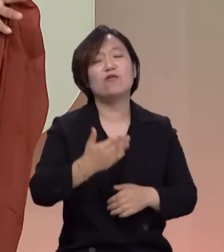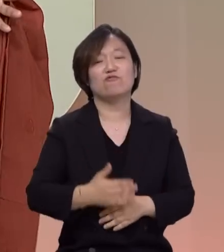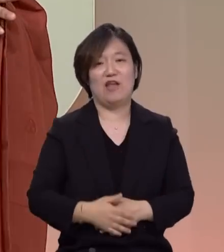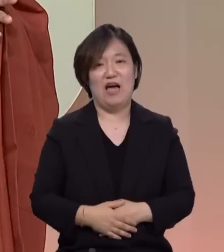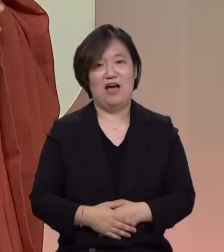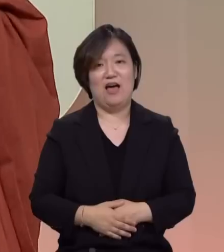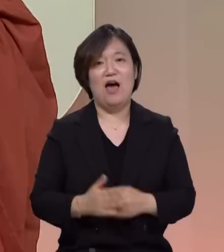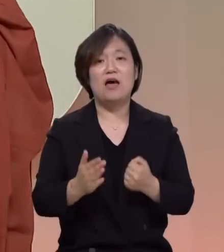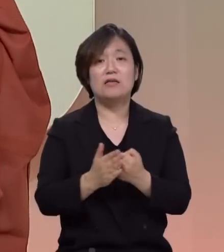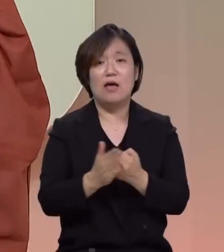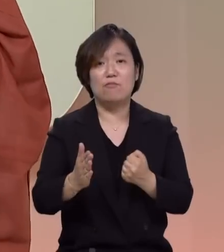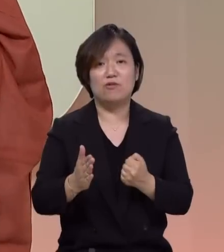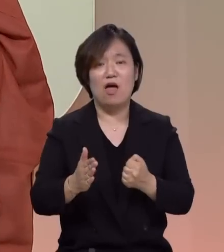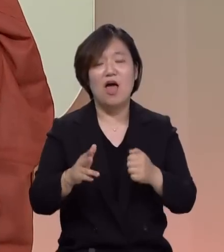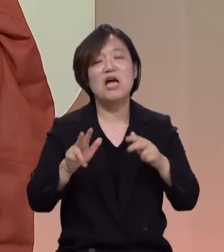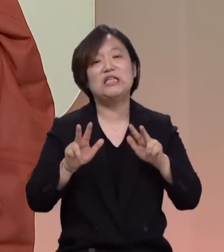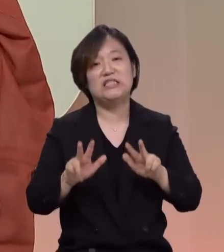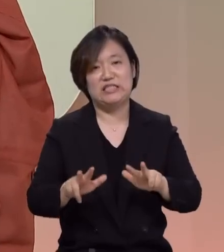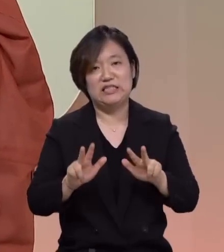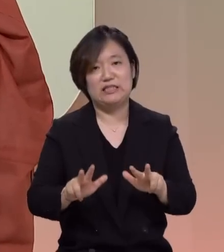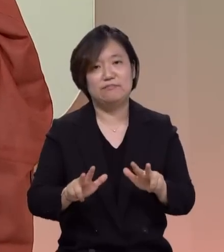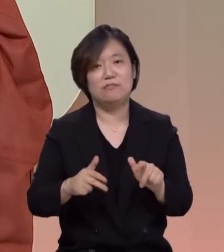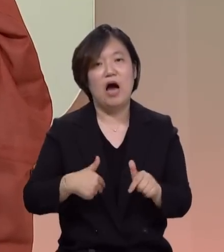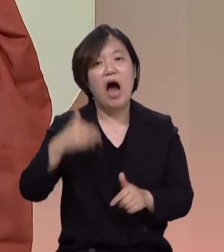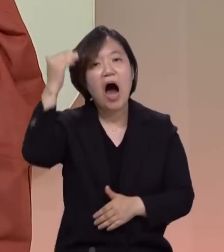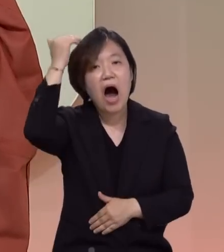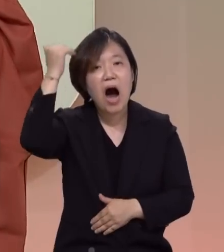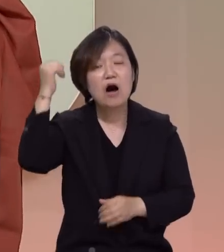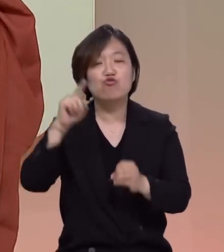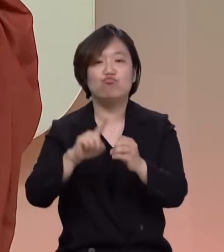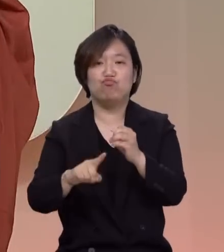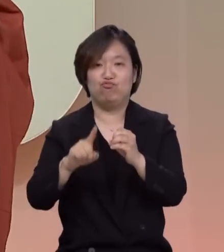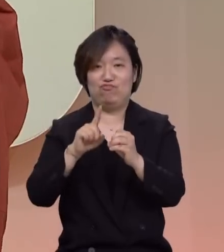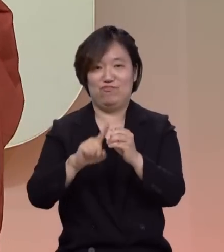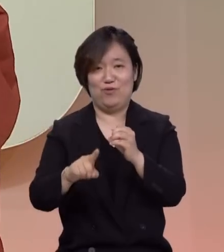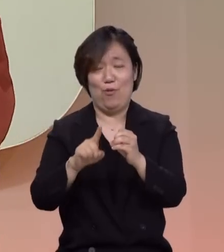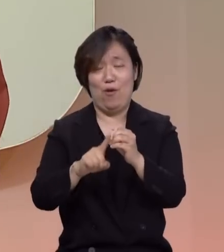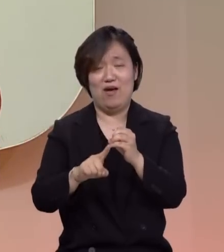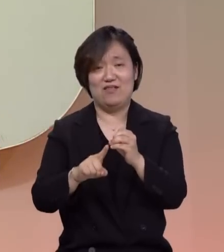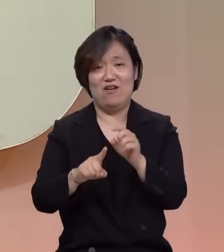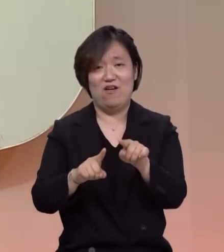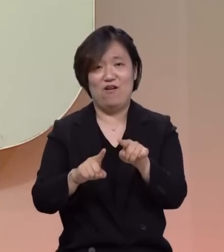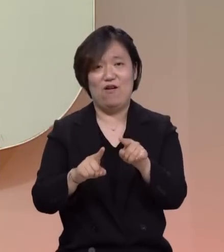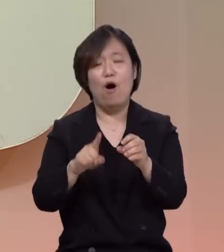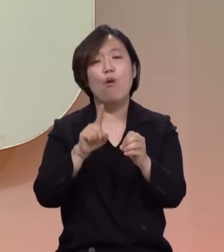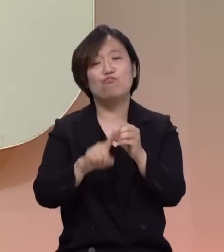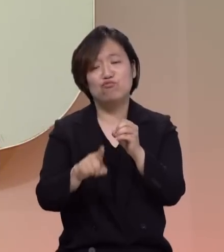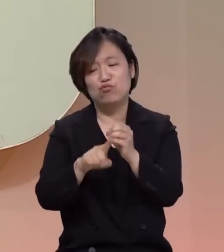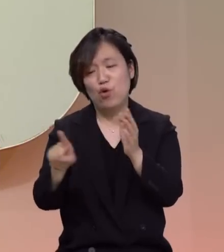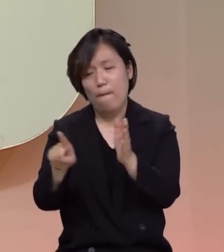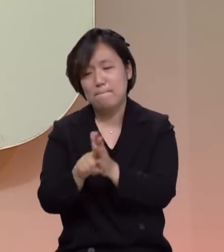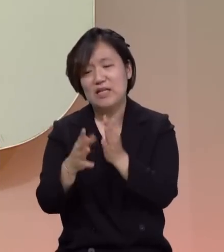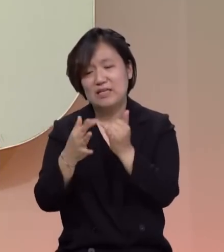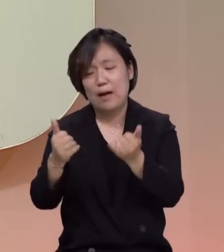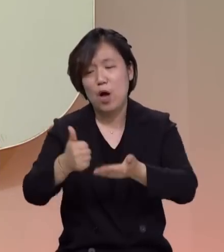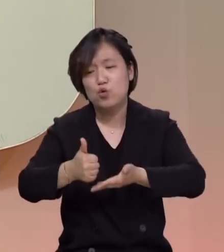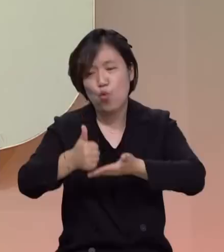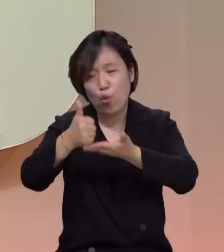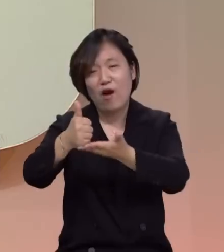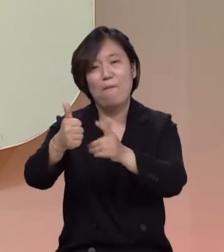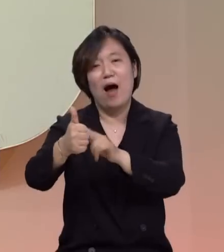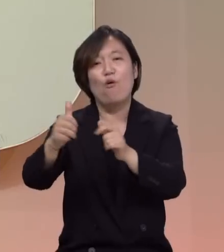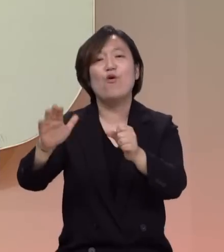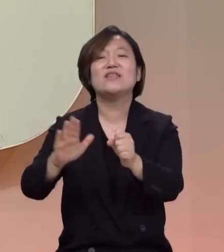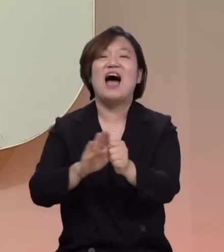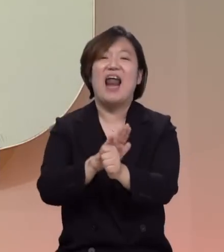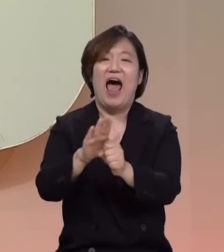지금은 이렇게 한국불교에서도 많은 불자들에게 존경받고 사랑받는 그런